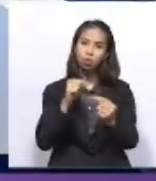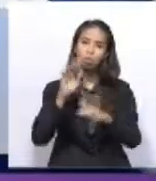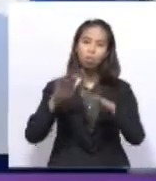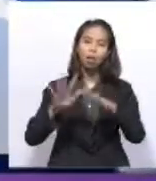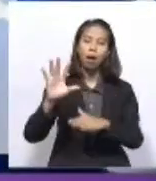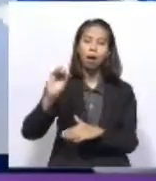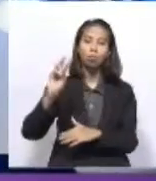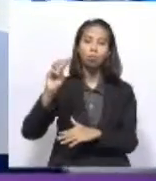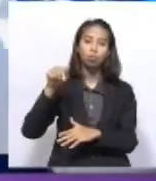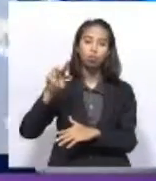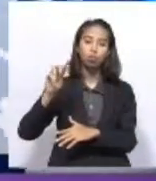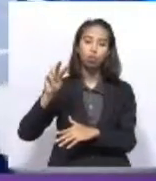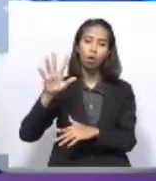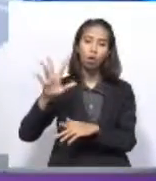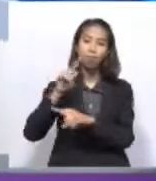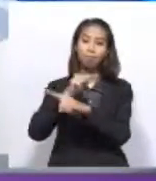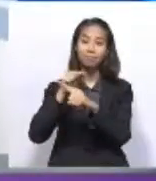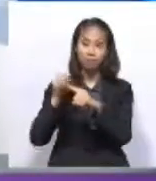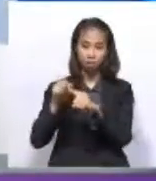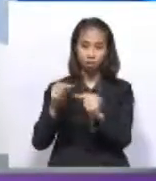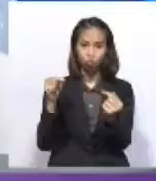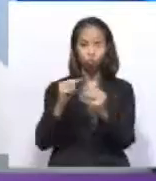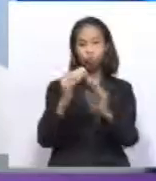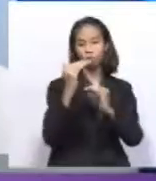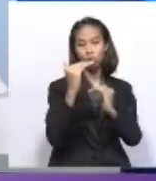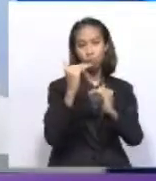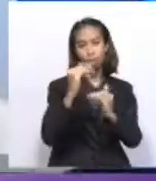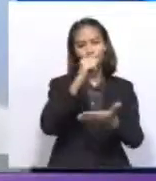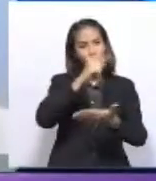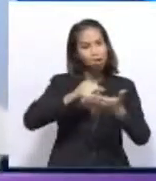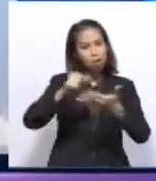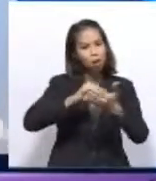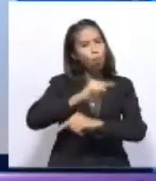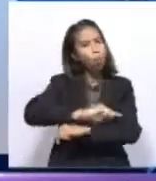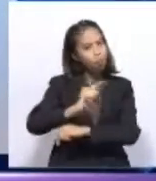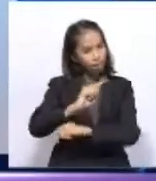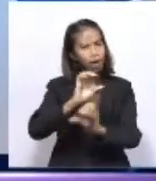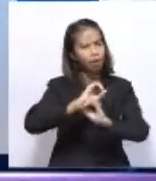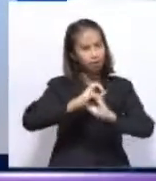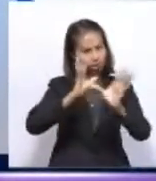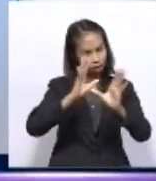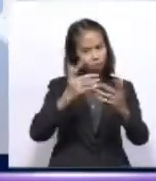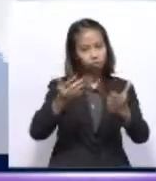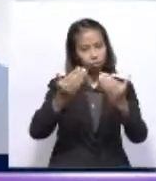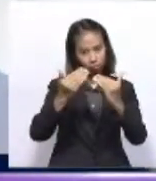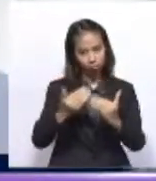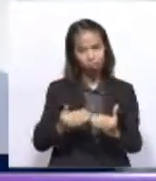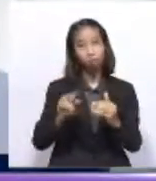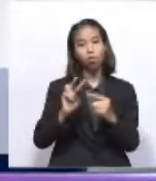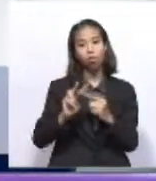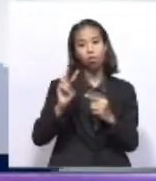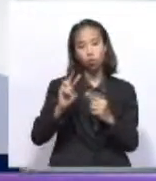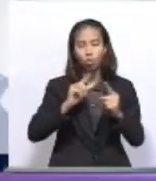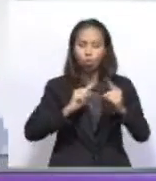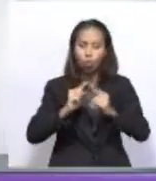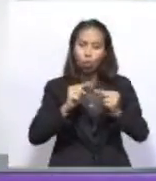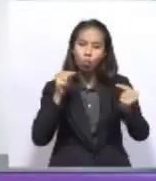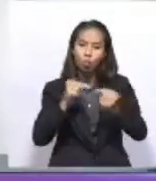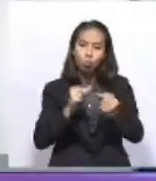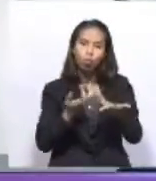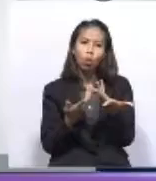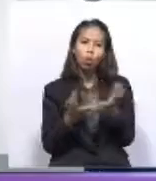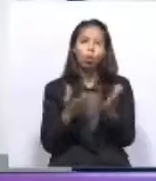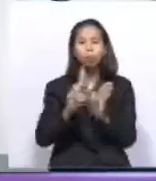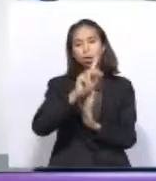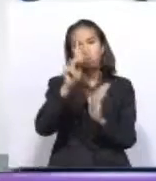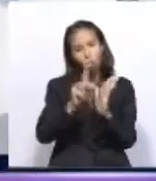ละ 52.25 คือการกำหนดวันเลือกตั้งที่ชัดเจนรองลงมาร้อยละ 34.93 ให้พูดคุยกันเรื่องกฎก